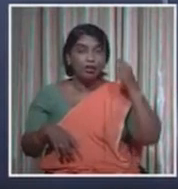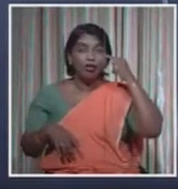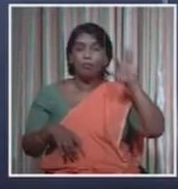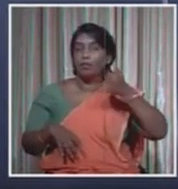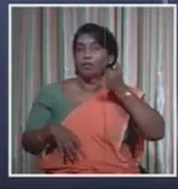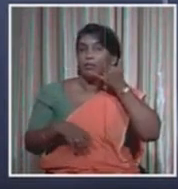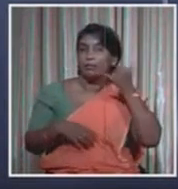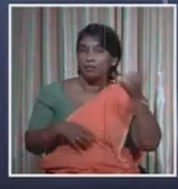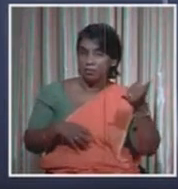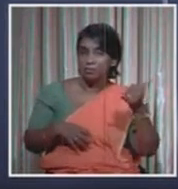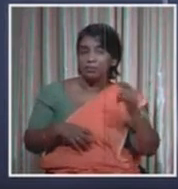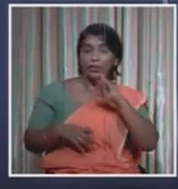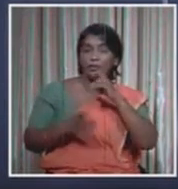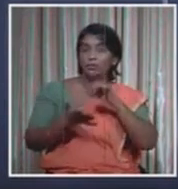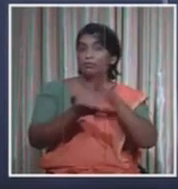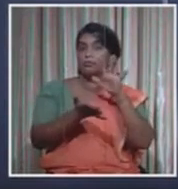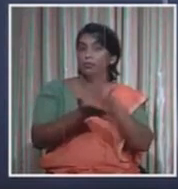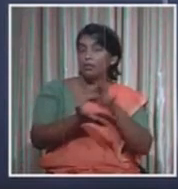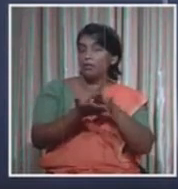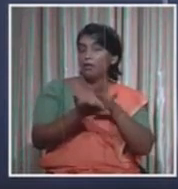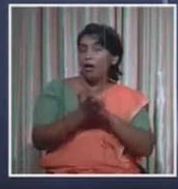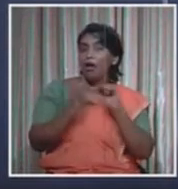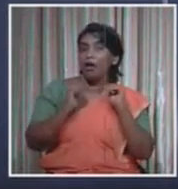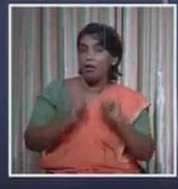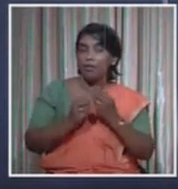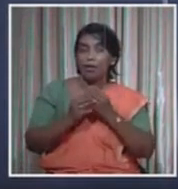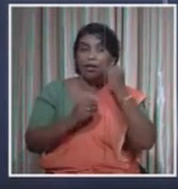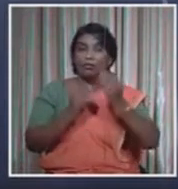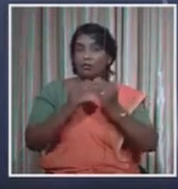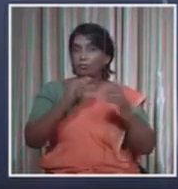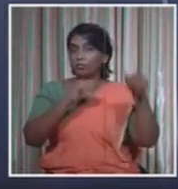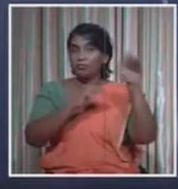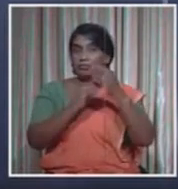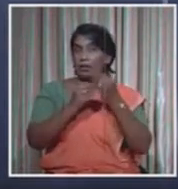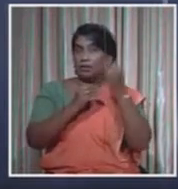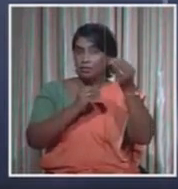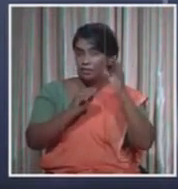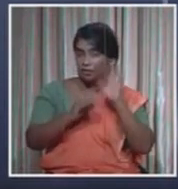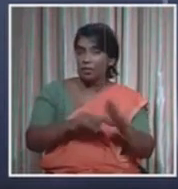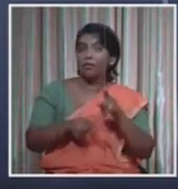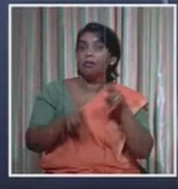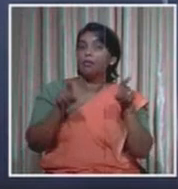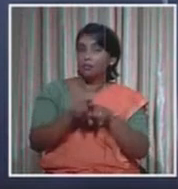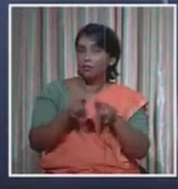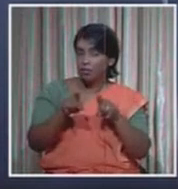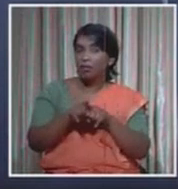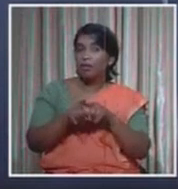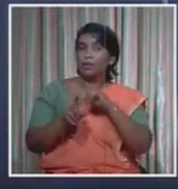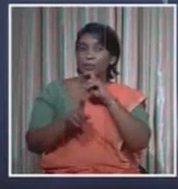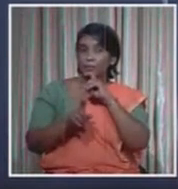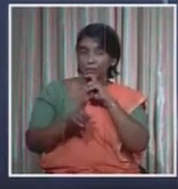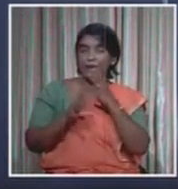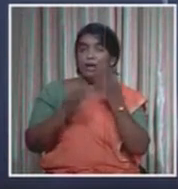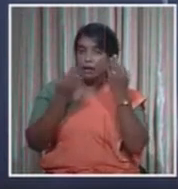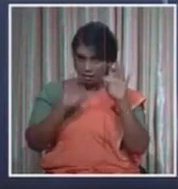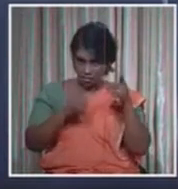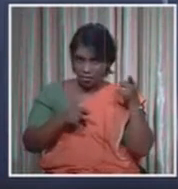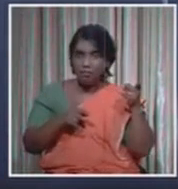කරලා නඩු තීන්දුව දෙන්න ඕන හැටි දුන්නයින් පස්සේ ප්‍රොමෝෂන් දෙන හැටි අන්න අධිකරණයේ ස්වාධීනත